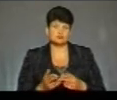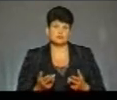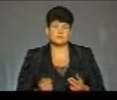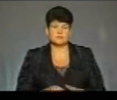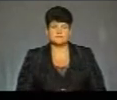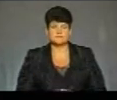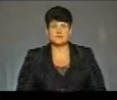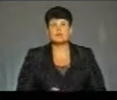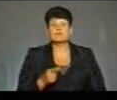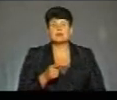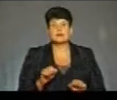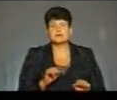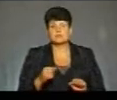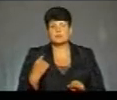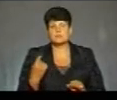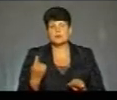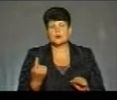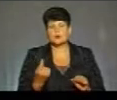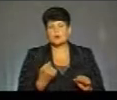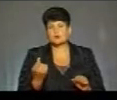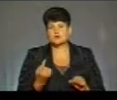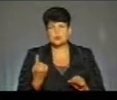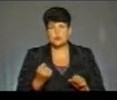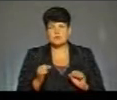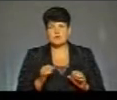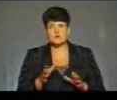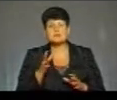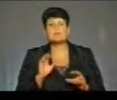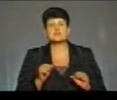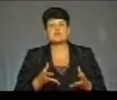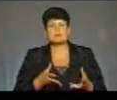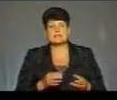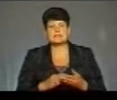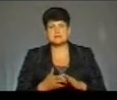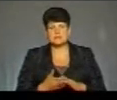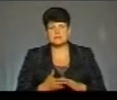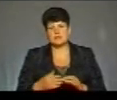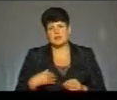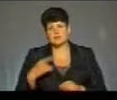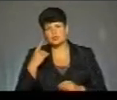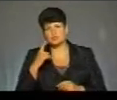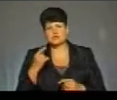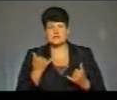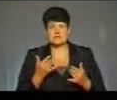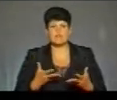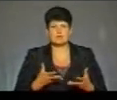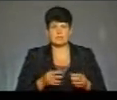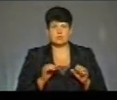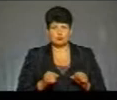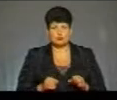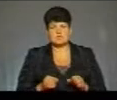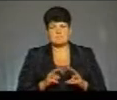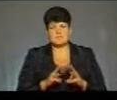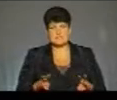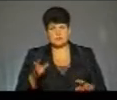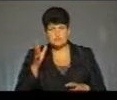як керівник обласного управління освіти, можете вплинути на цю ситуацію? Я думаю, що зараз може вплинути Міністерство освіти і науки, тому